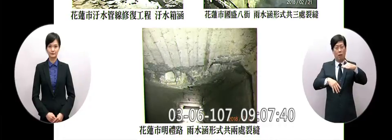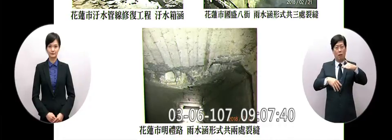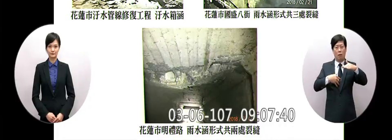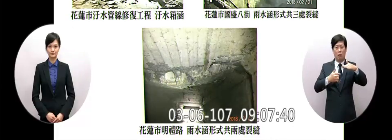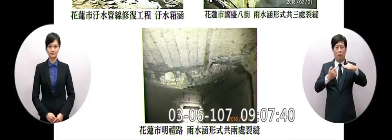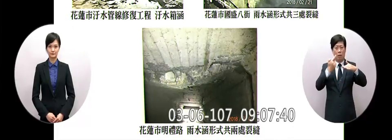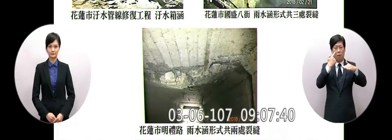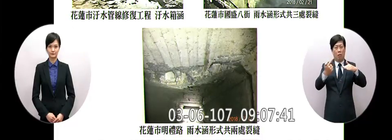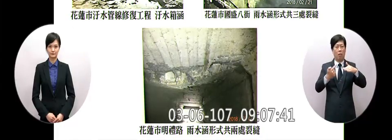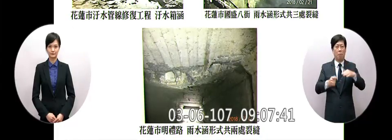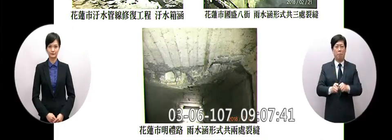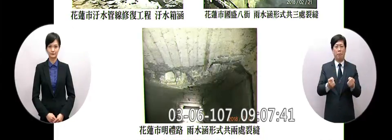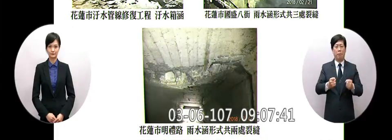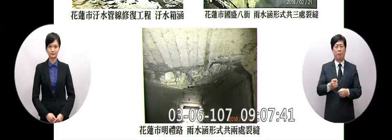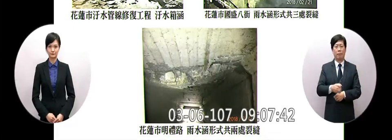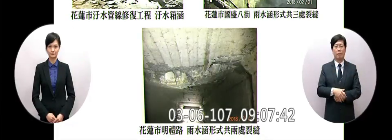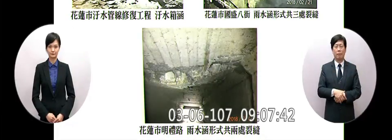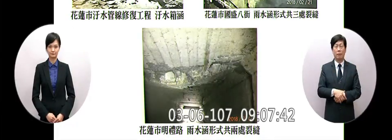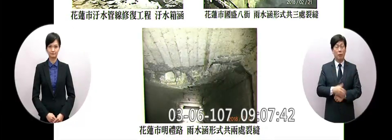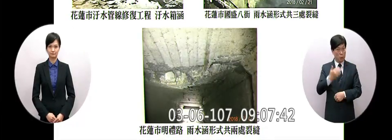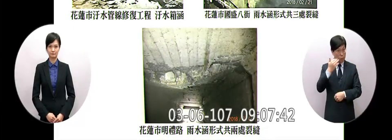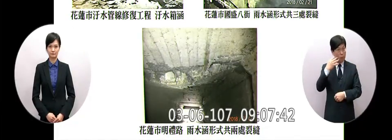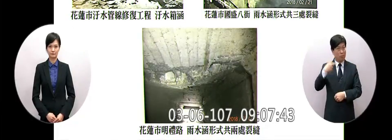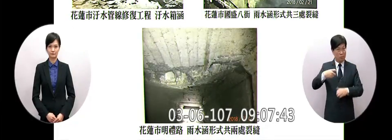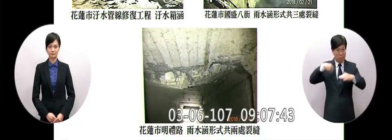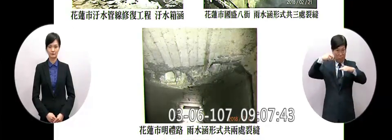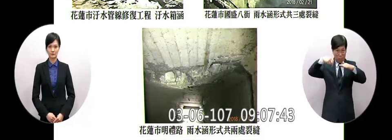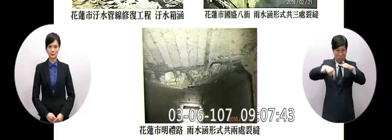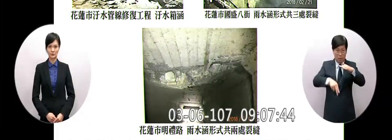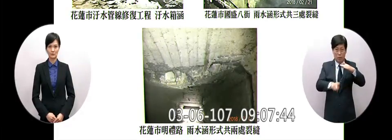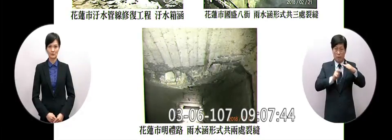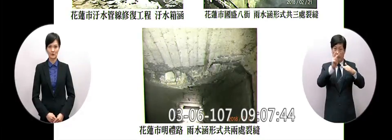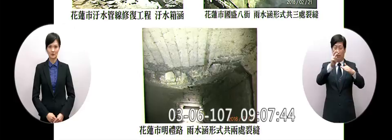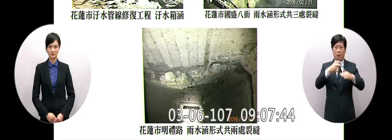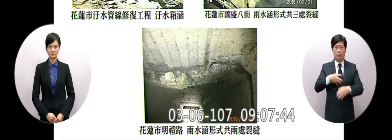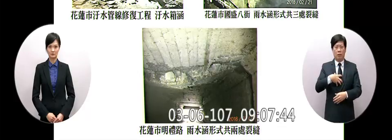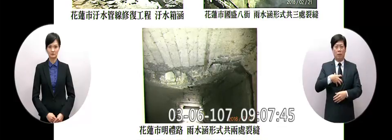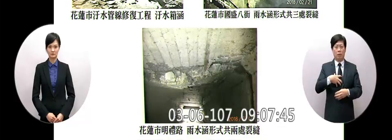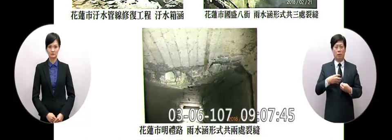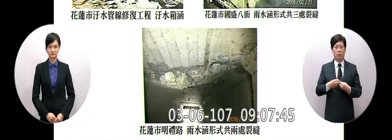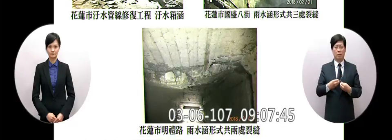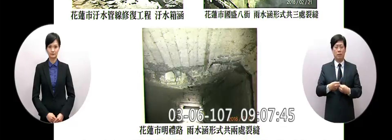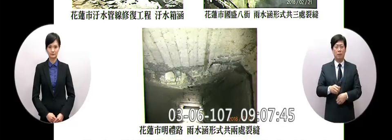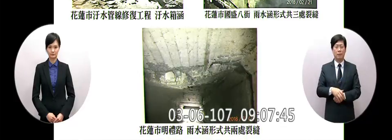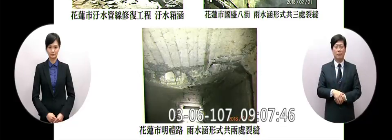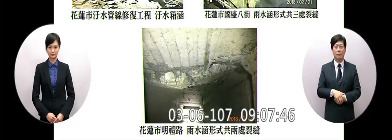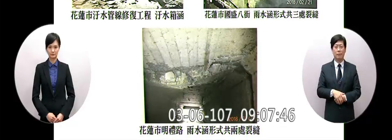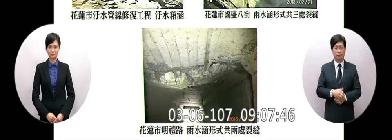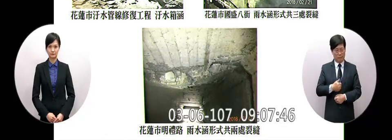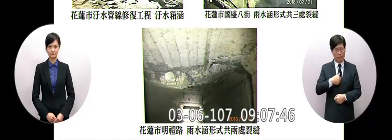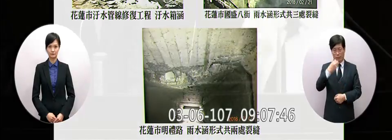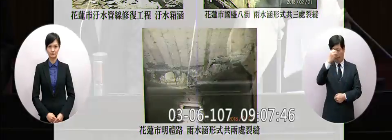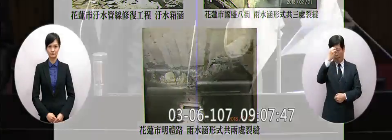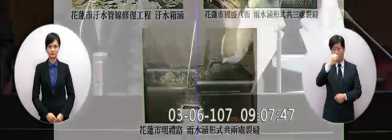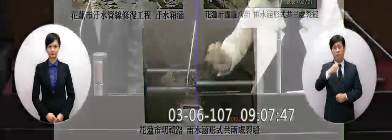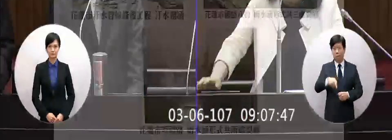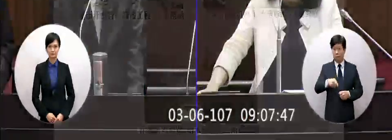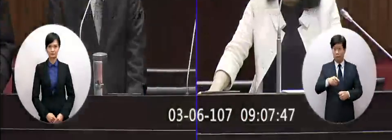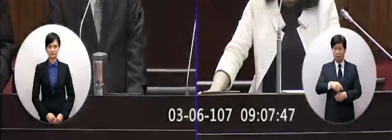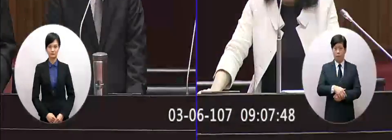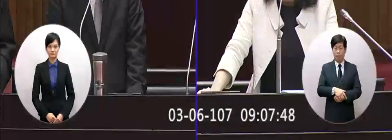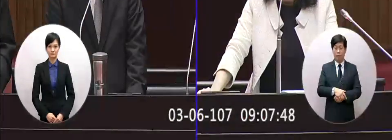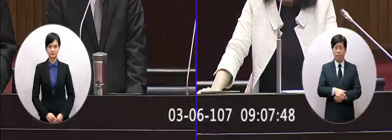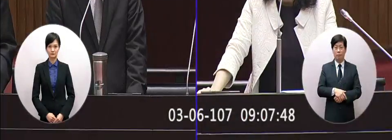它的受创非常非常的惨烈，如果下去大概你会看到会惊心动魄，触目惊心，所以这个部